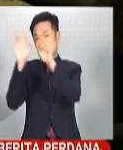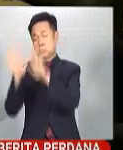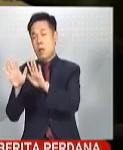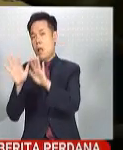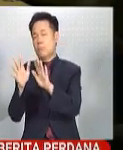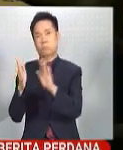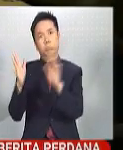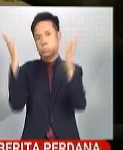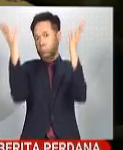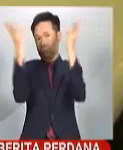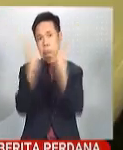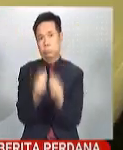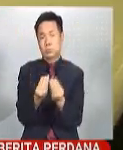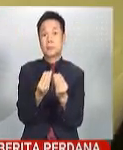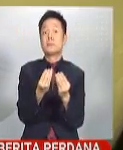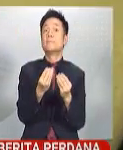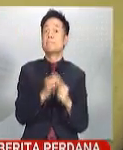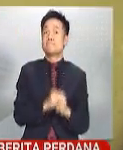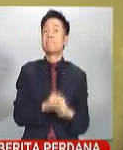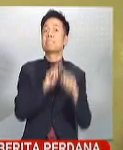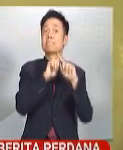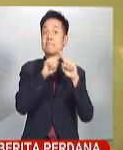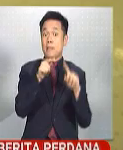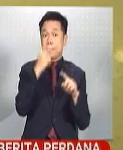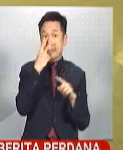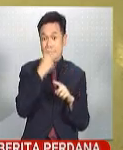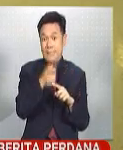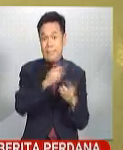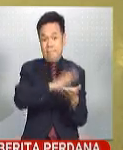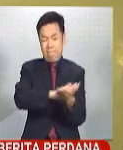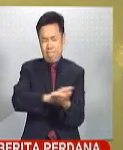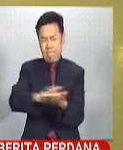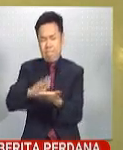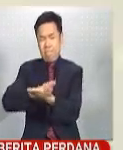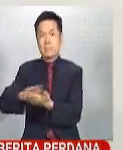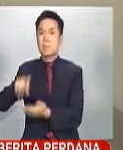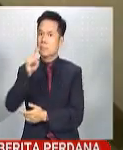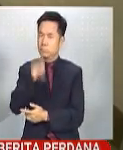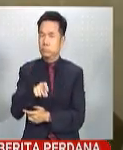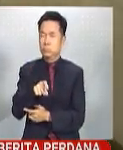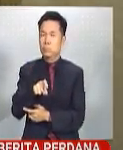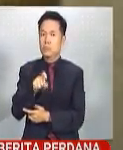aspek kebersihan premis dan tempat makanan tetap menjadi keutamaan.